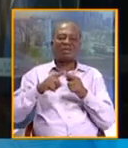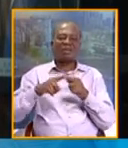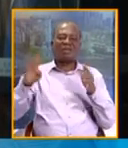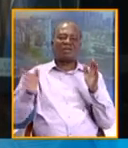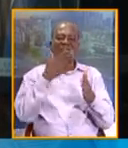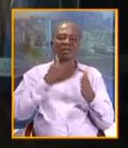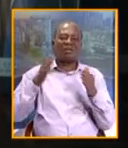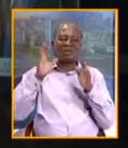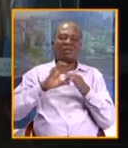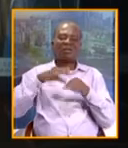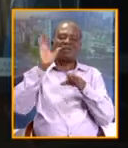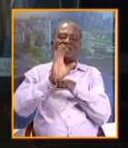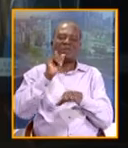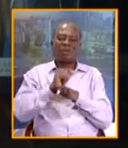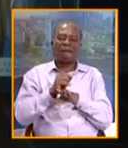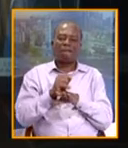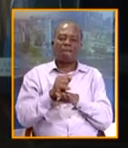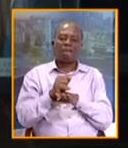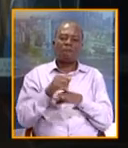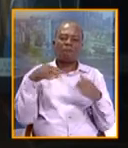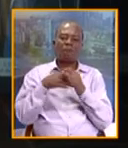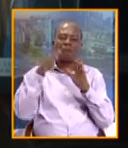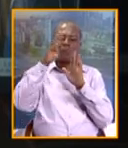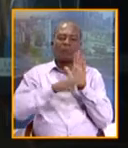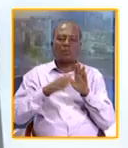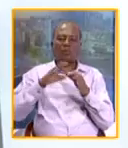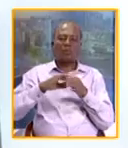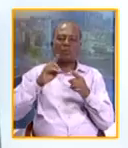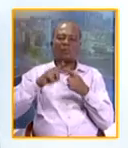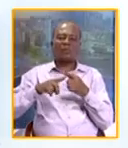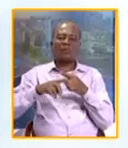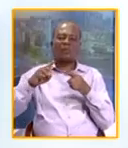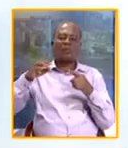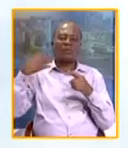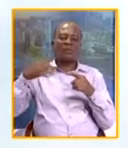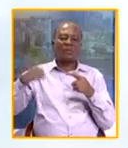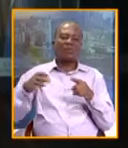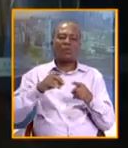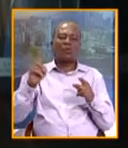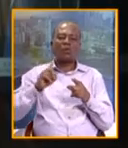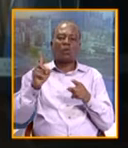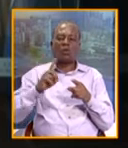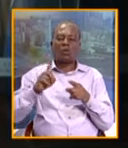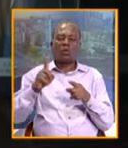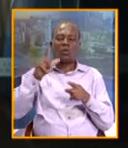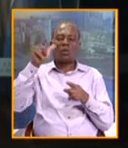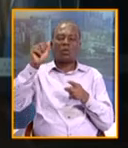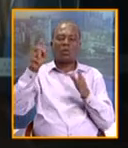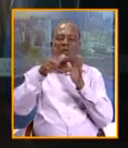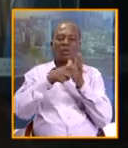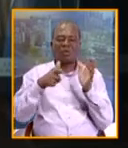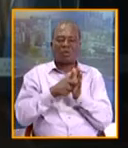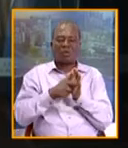d'ivoire contrairement par exemple à la france où la loi préconise une amende de